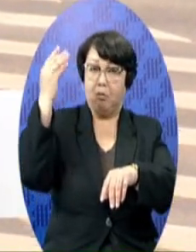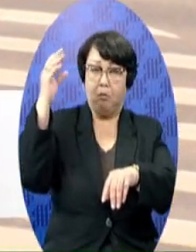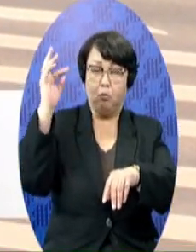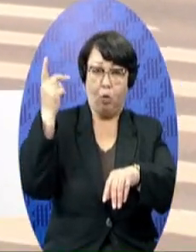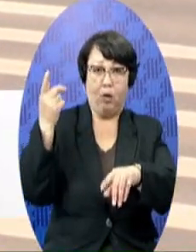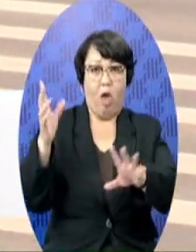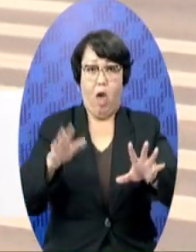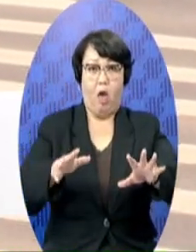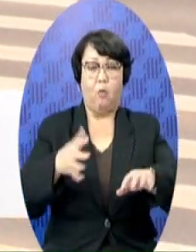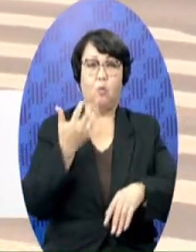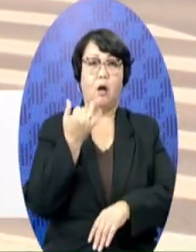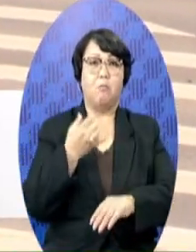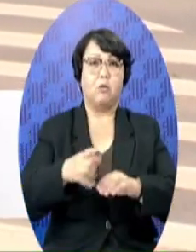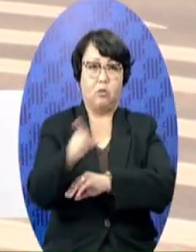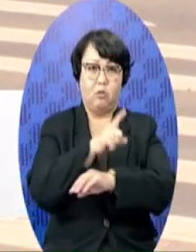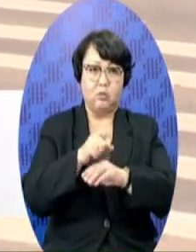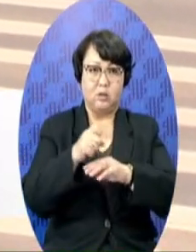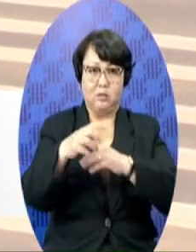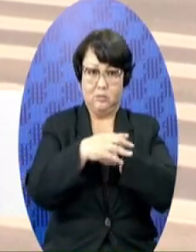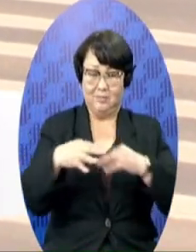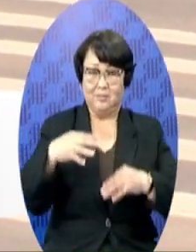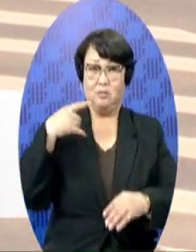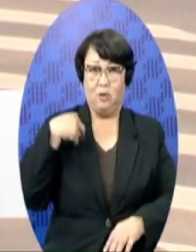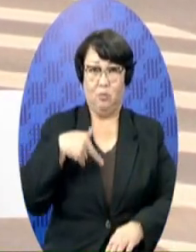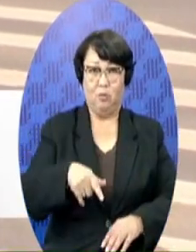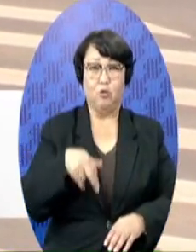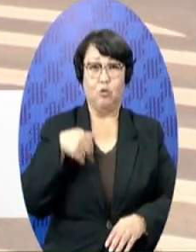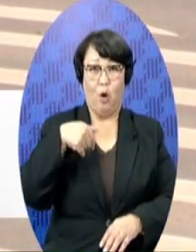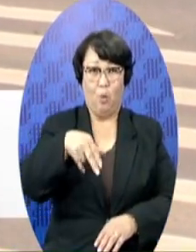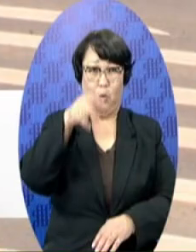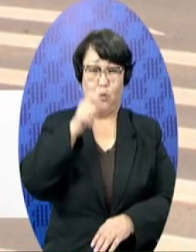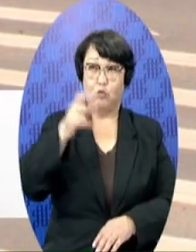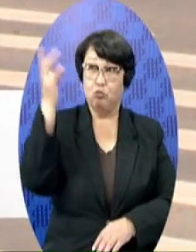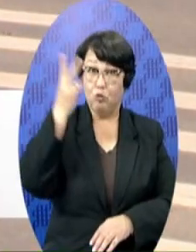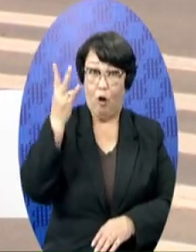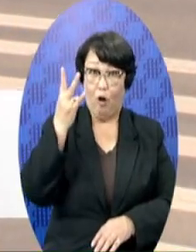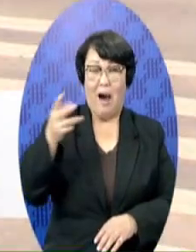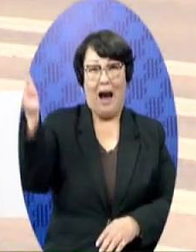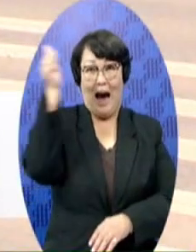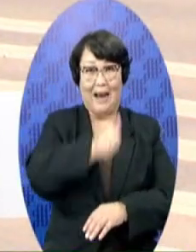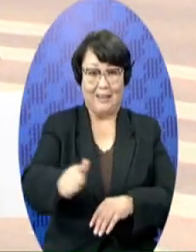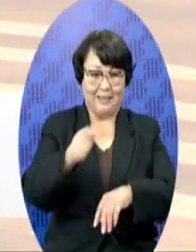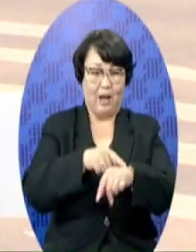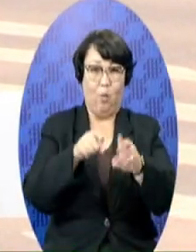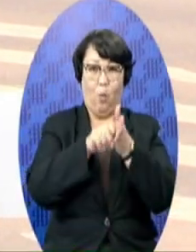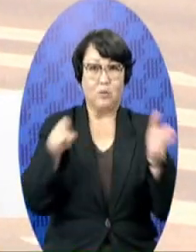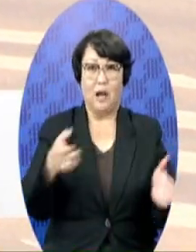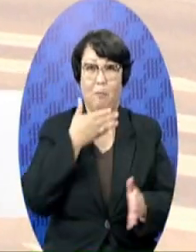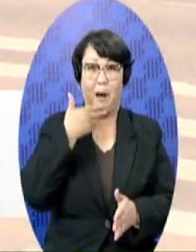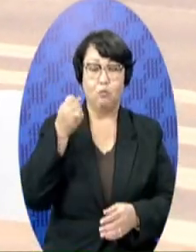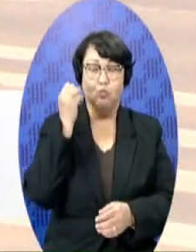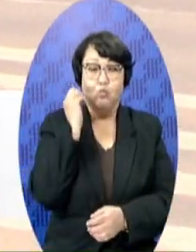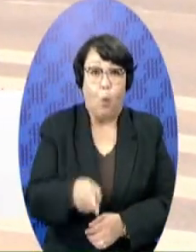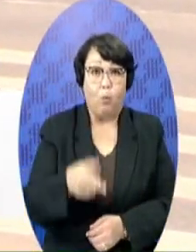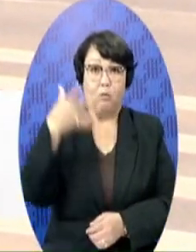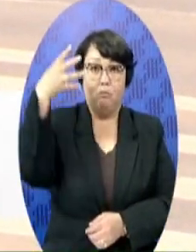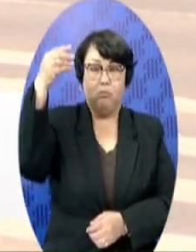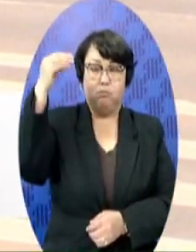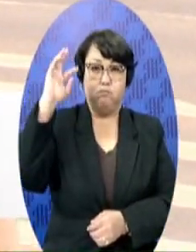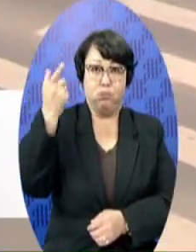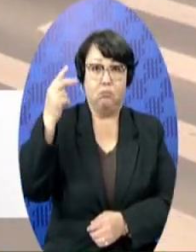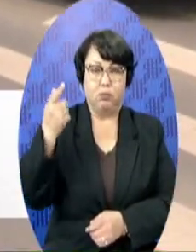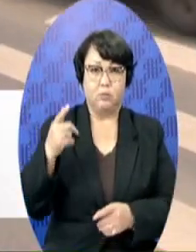өнөөдөр нийслэл Улаанбаатар хотод замын хөдөлгөөнд оролцоход явган зорчигчийн ногоон гэрэл хангалтгүй хугацаатаа астгаа гэдгийг иргэд хэлж байгаа юм